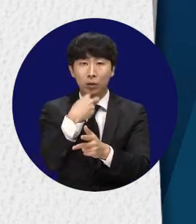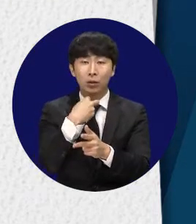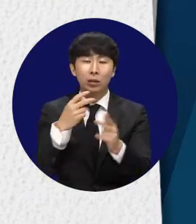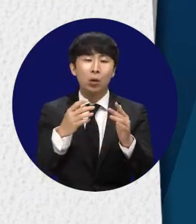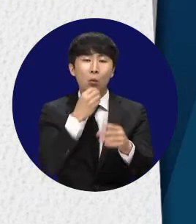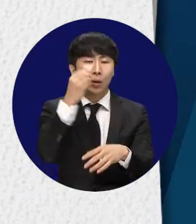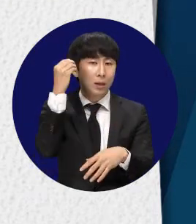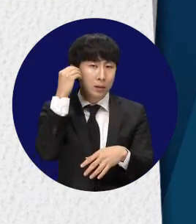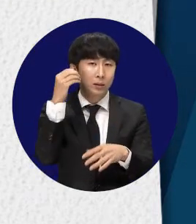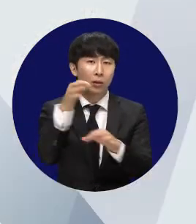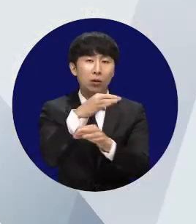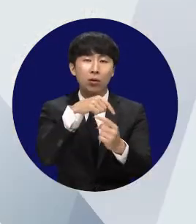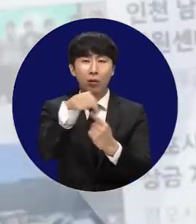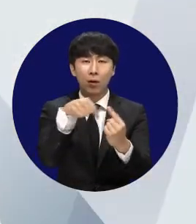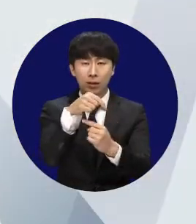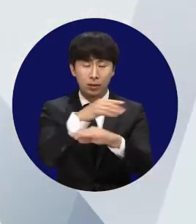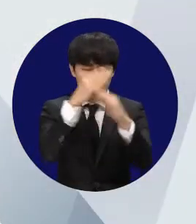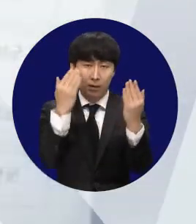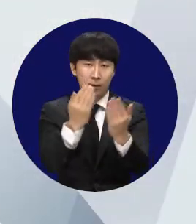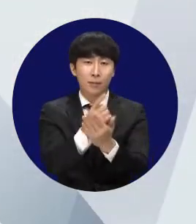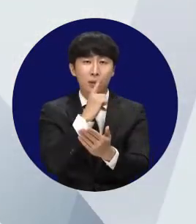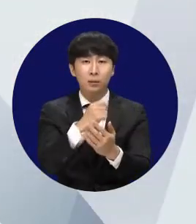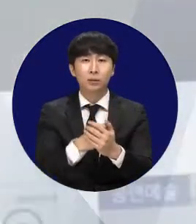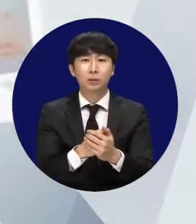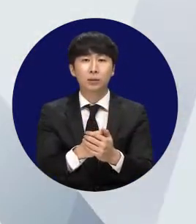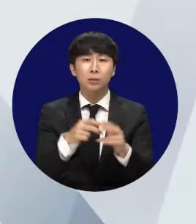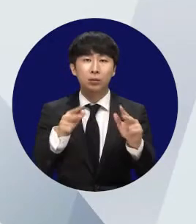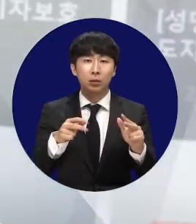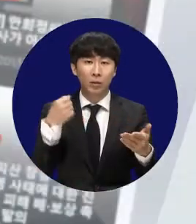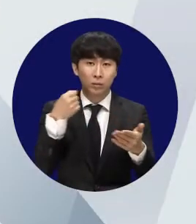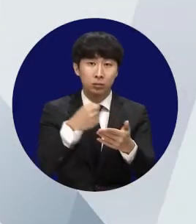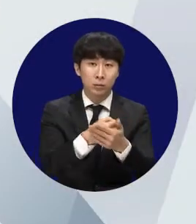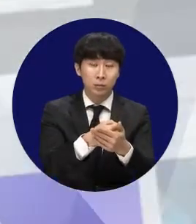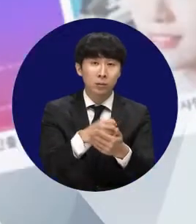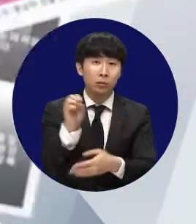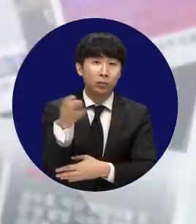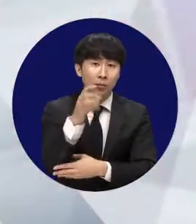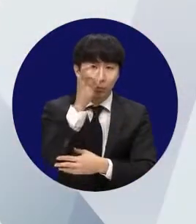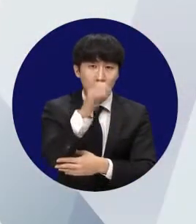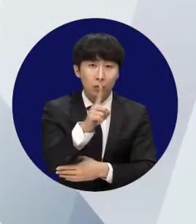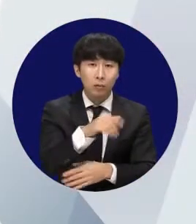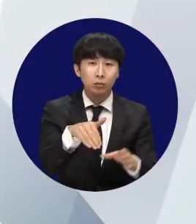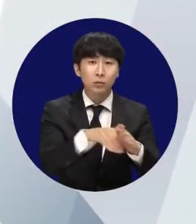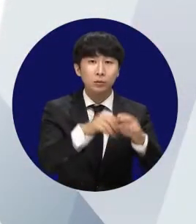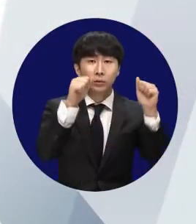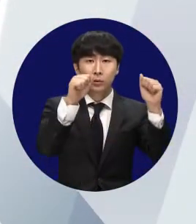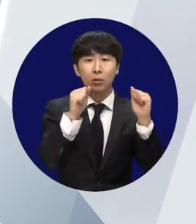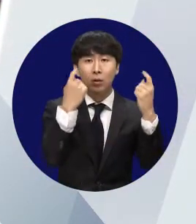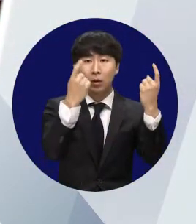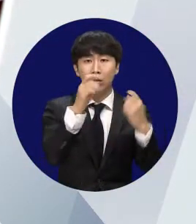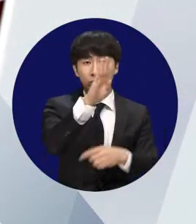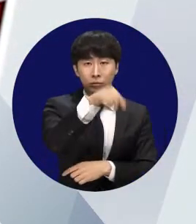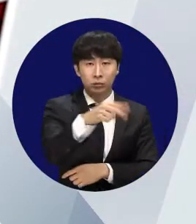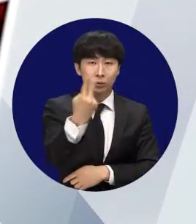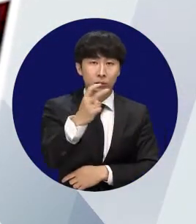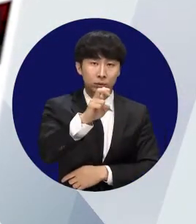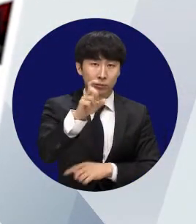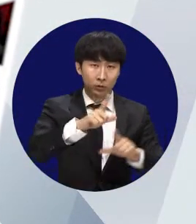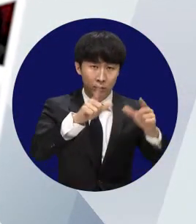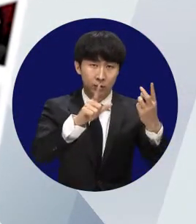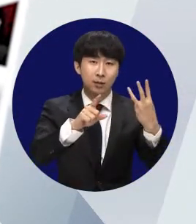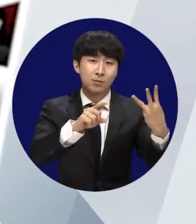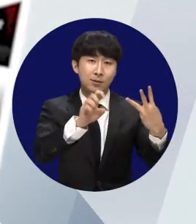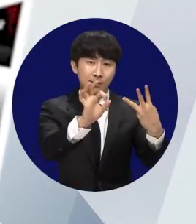등을 말하는데요. 이번에 결정된 인터넷 언론사를 살펴보면 문화체육관광부에 2020년 3월 10일